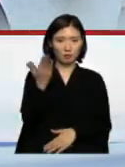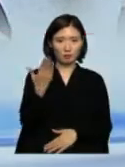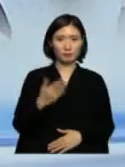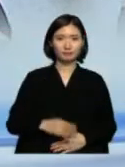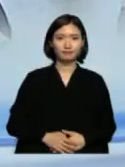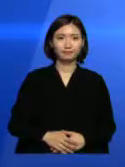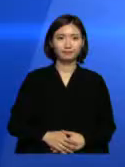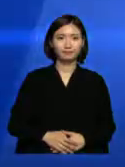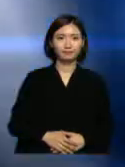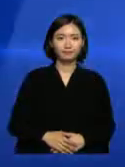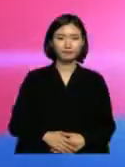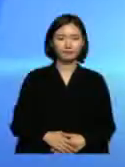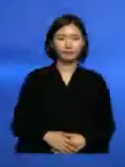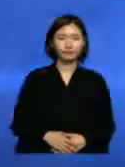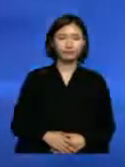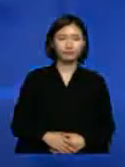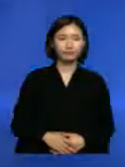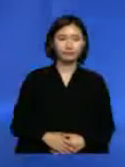보도합니다